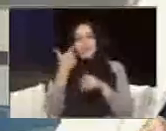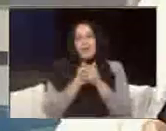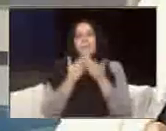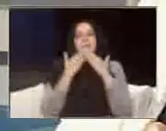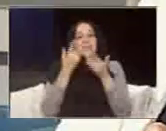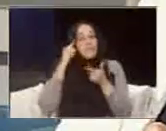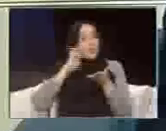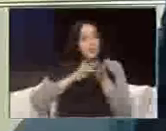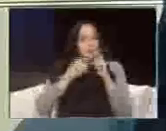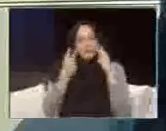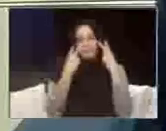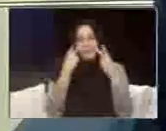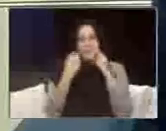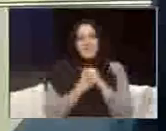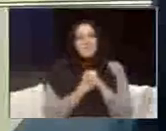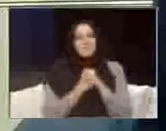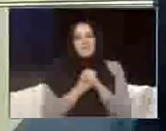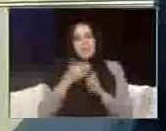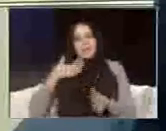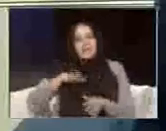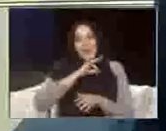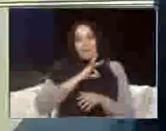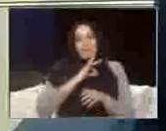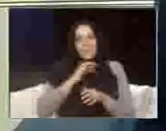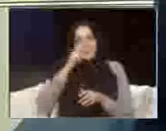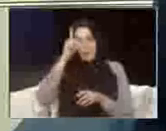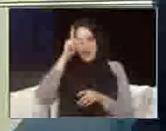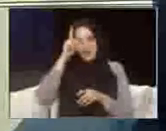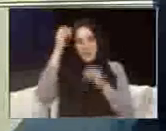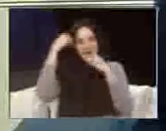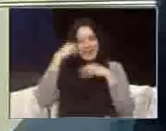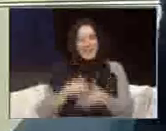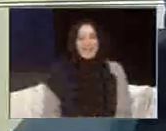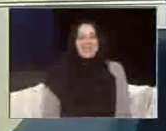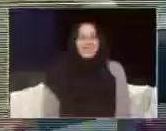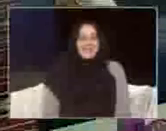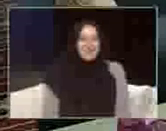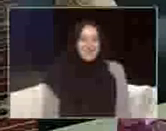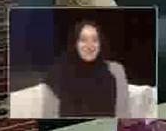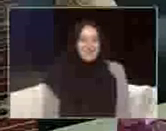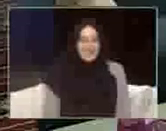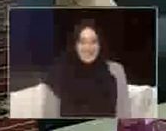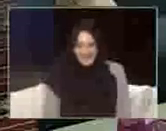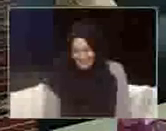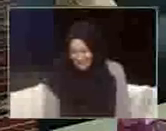شكرا لكم مشاهدينا ومتابعينا الكرام، السلام عليكم ورحمة الله وبركاته.